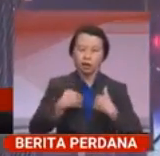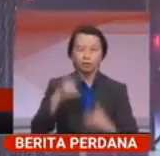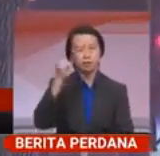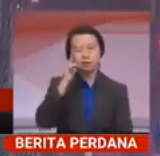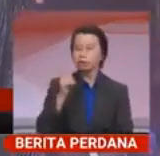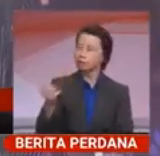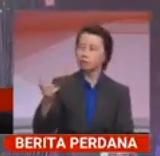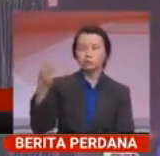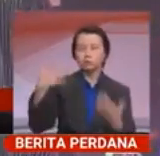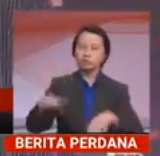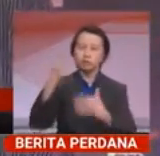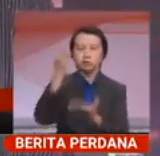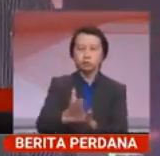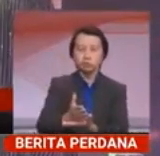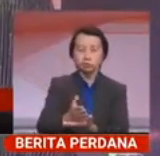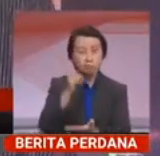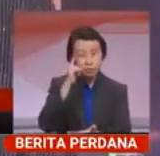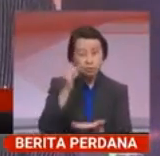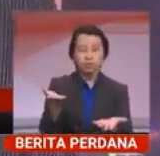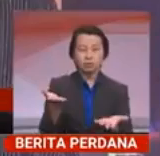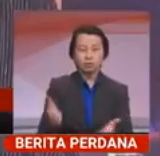menganggap beliau sudah pun bersara.